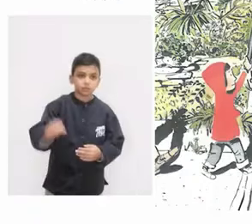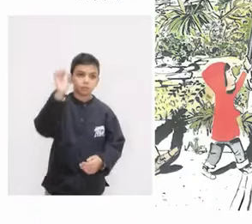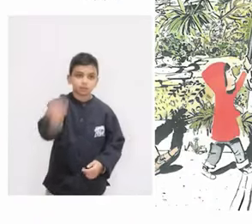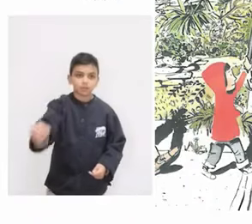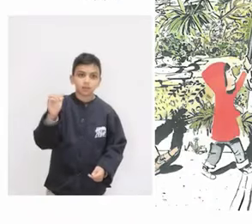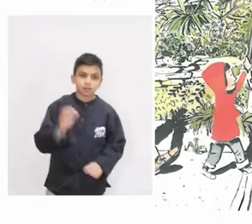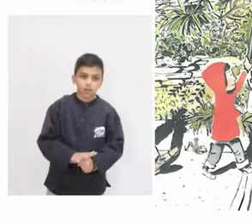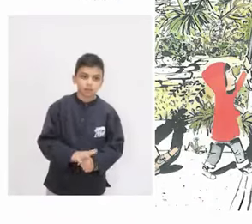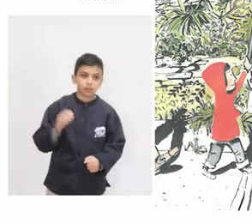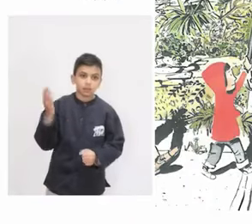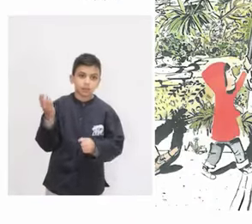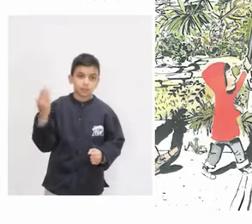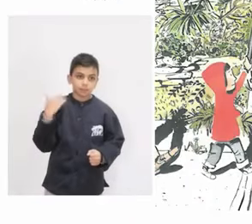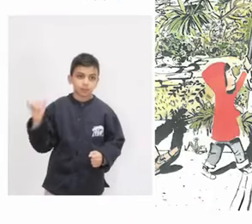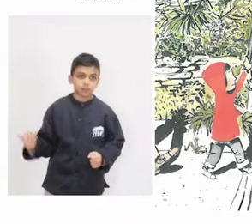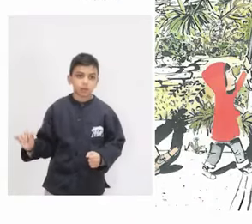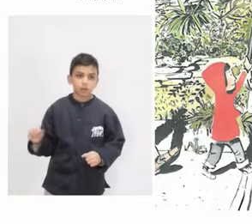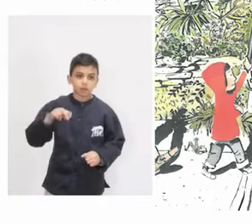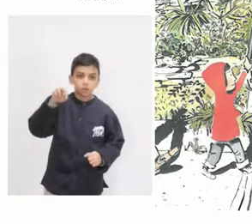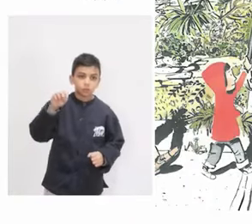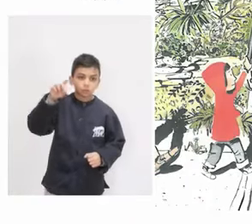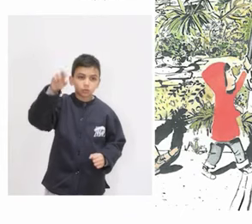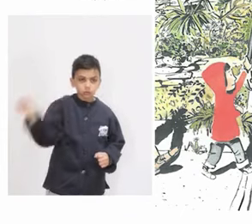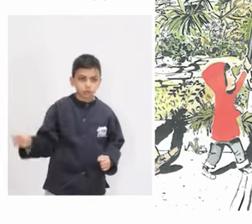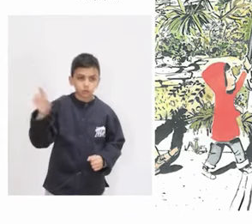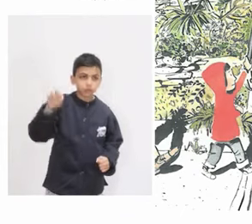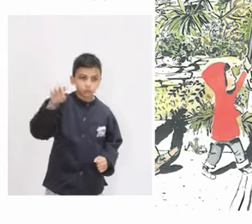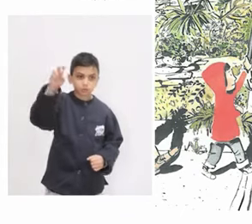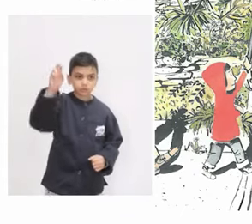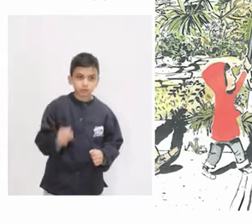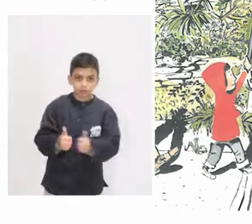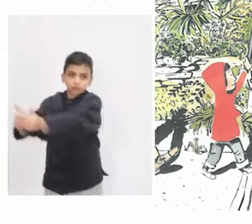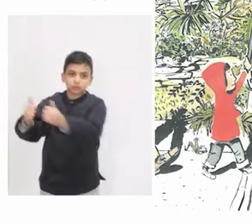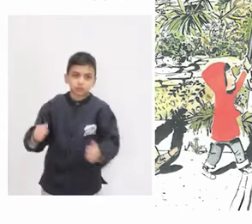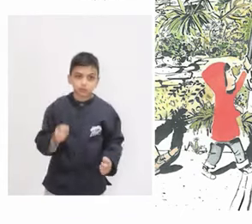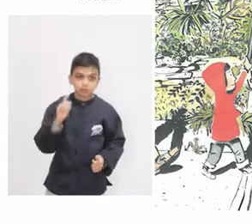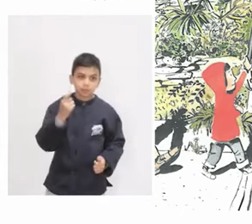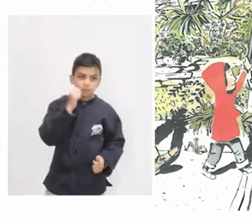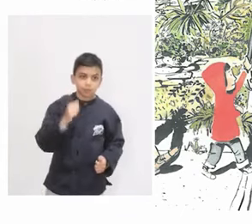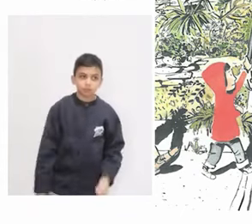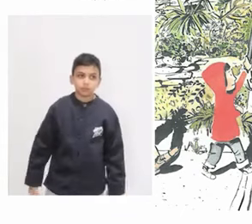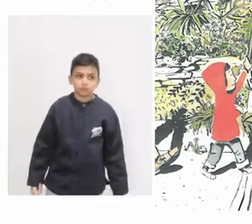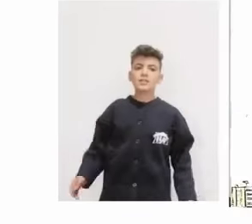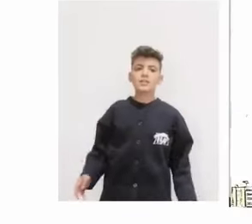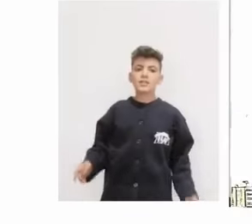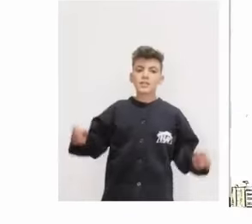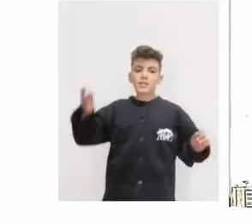Enfin, ils arrivent chez eux. Yasmine tient la rampe pour monter les escaliers suivie de son papa.